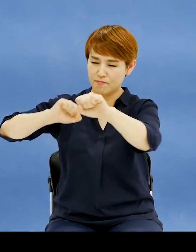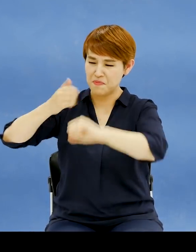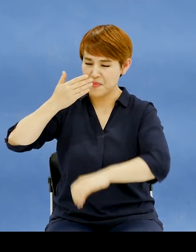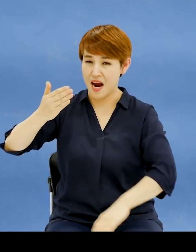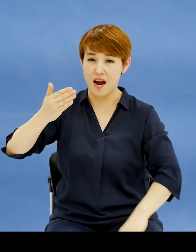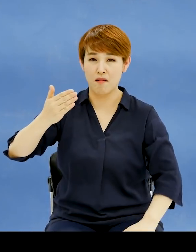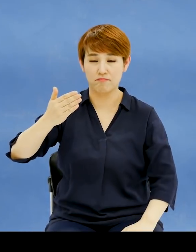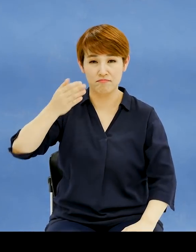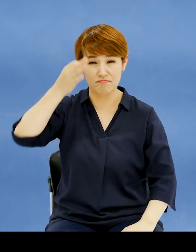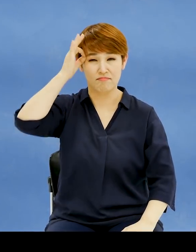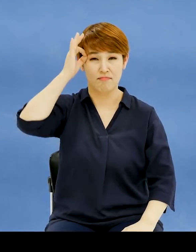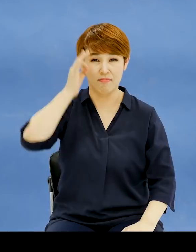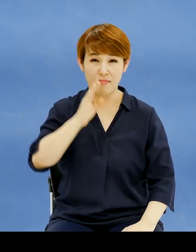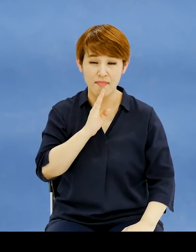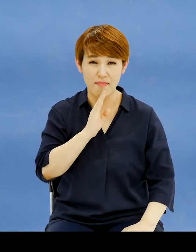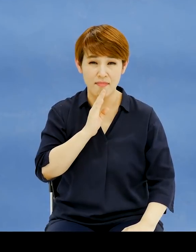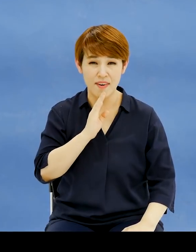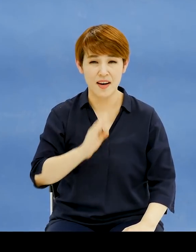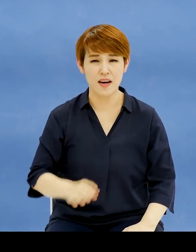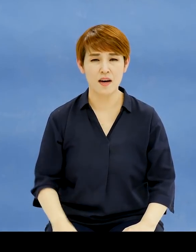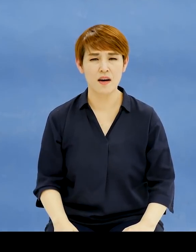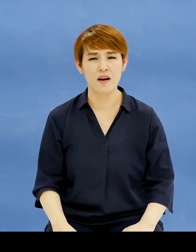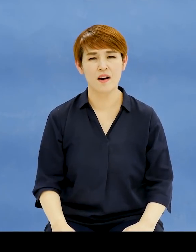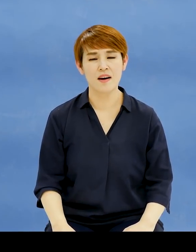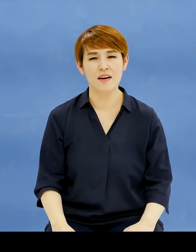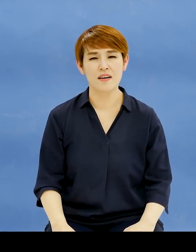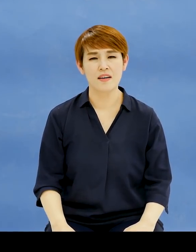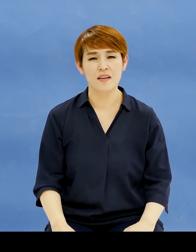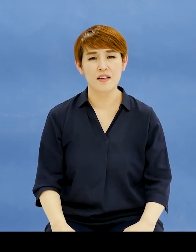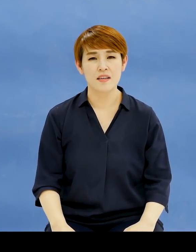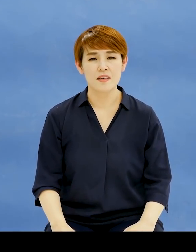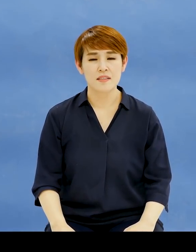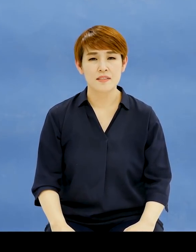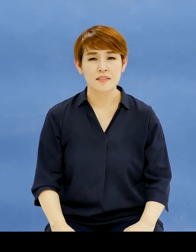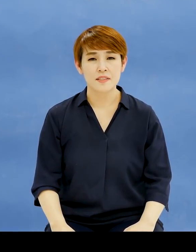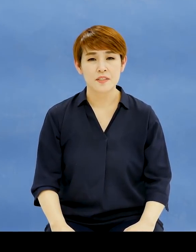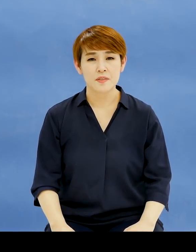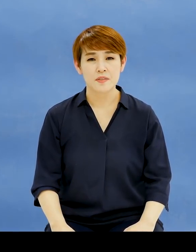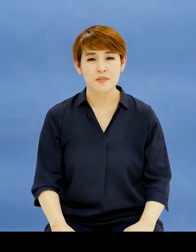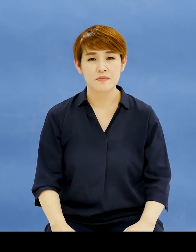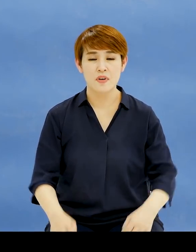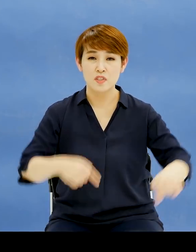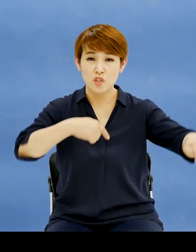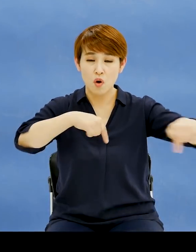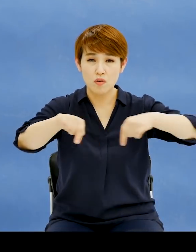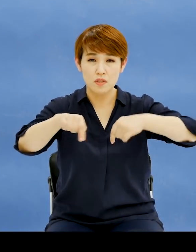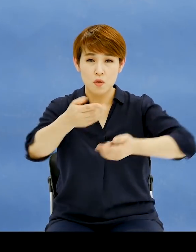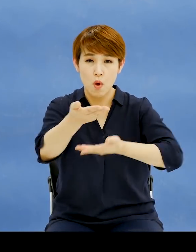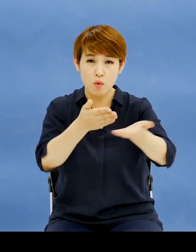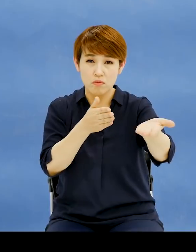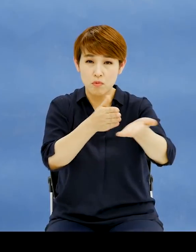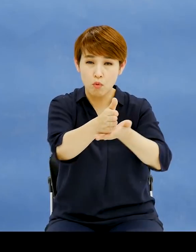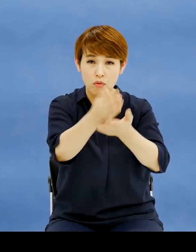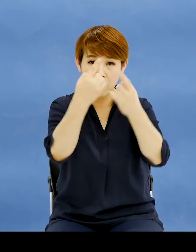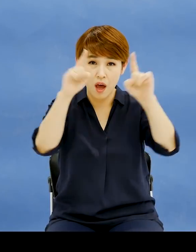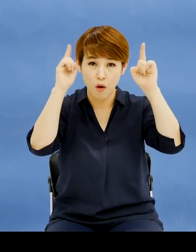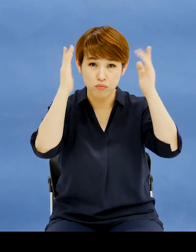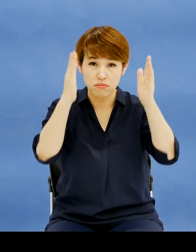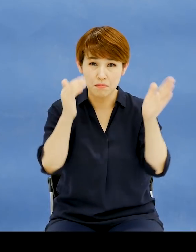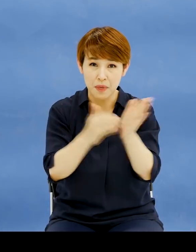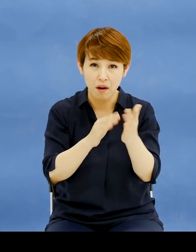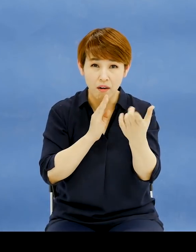일하신다고 말씀하셨잖아요. 근데 그렇게 깨닫기까지 과정이 더 궁금한데 제가 듣기로는 정치